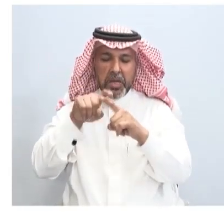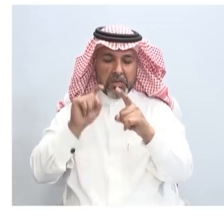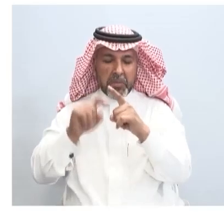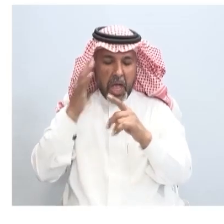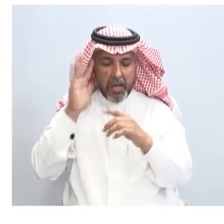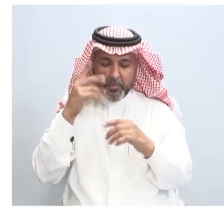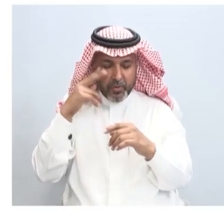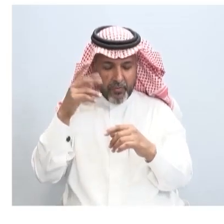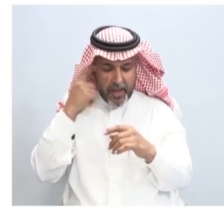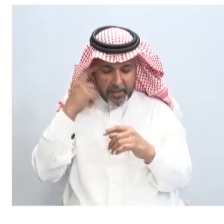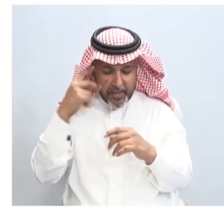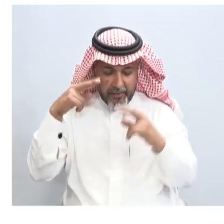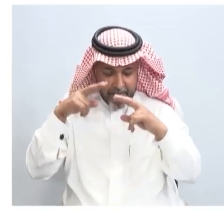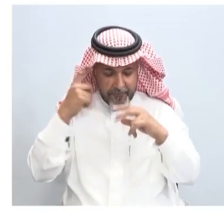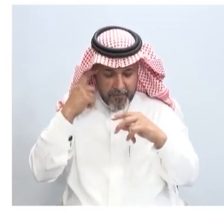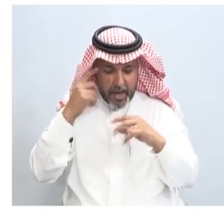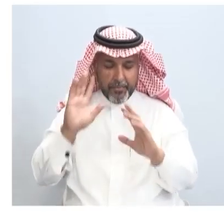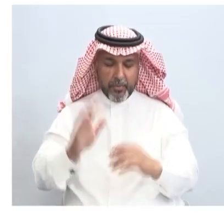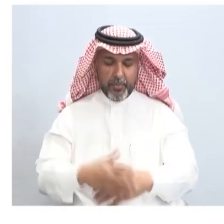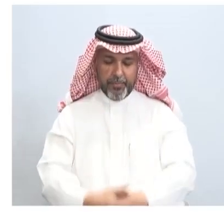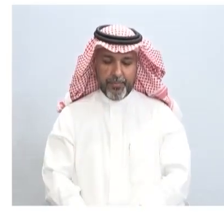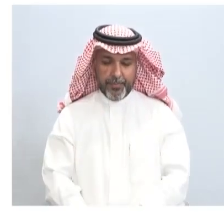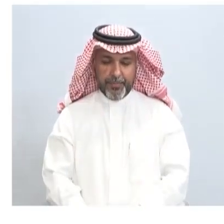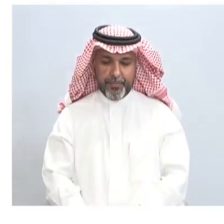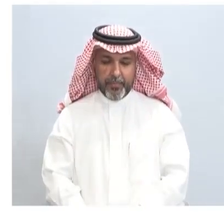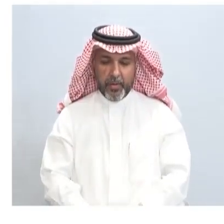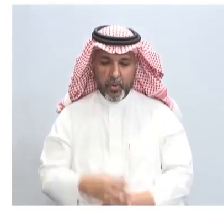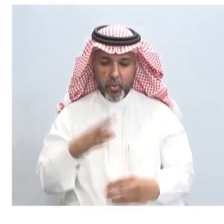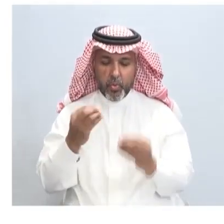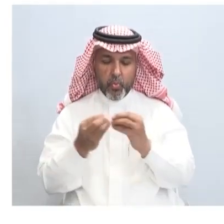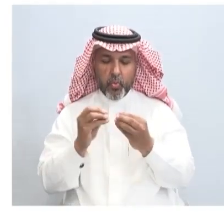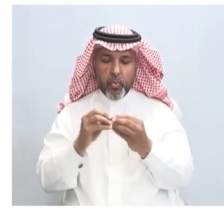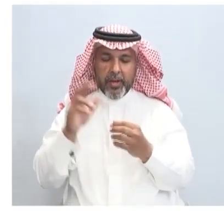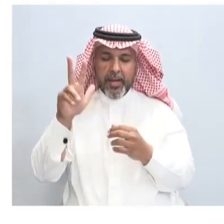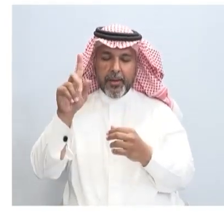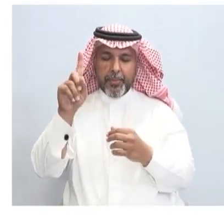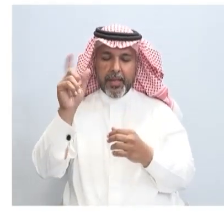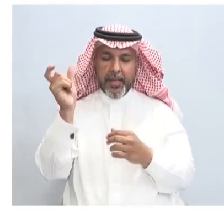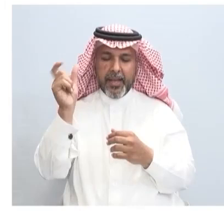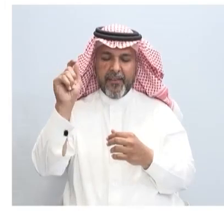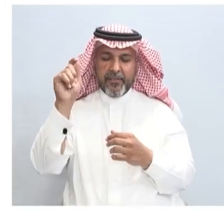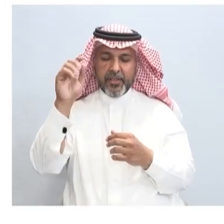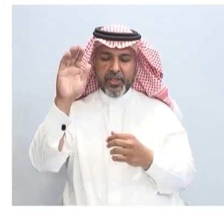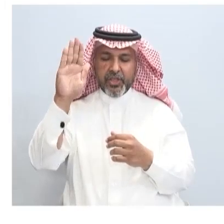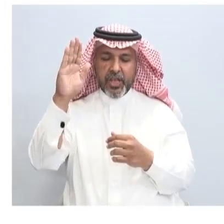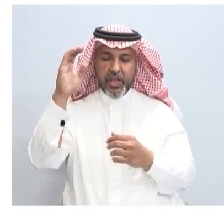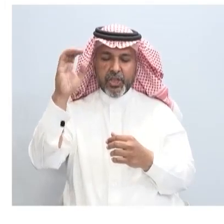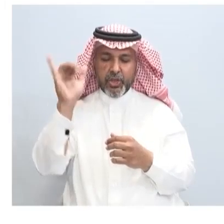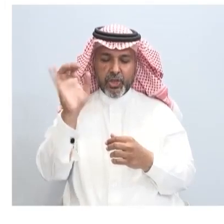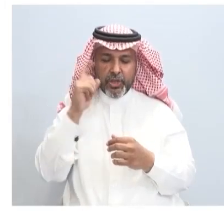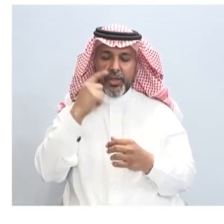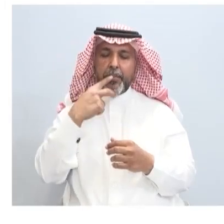كسر فتكون انت مستعد الفقره ب قاللك ما احتمال استقرار المؤشر على اللون البنفسجي فبالتالي بنقول